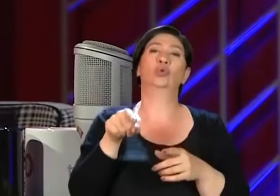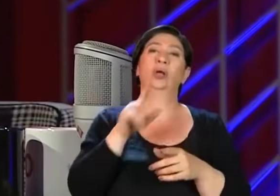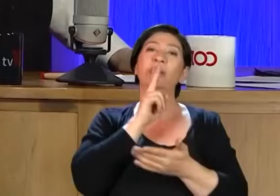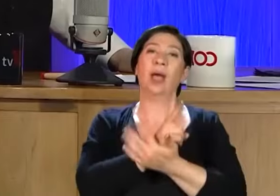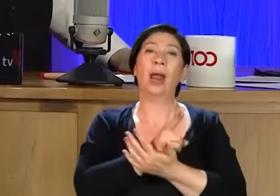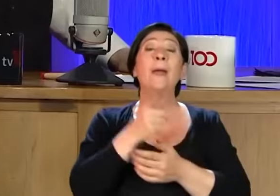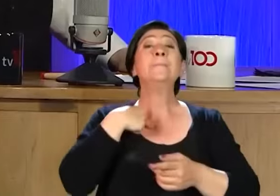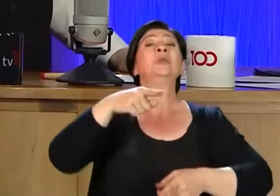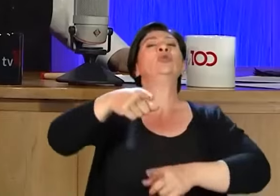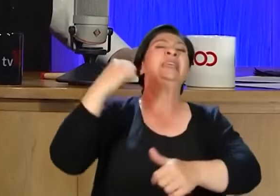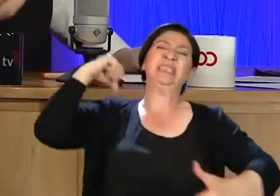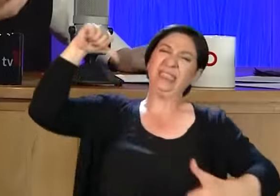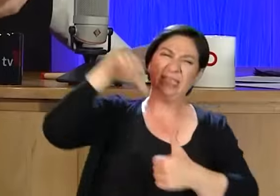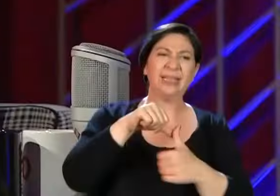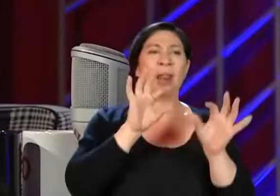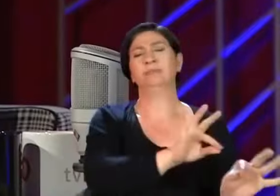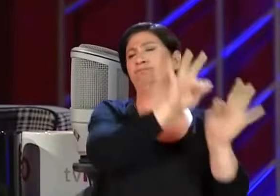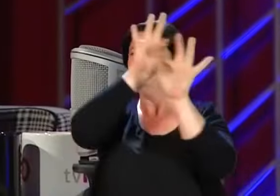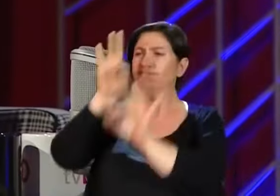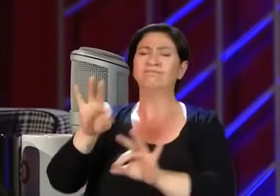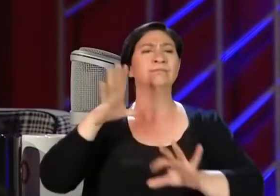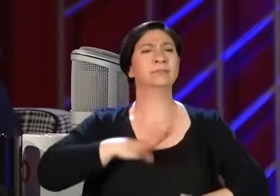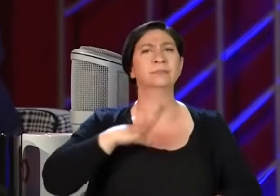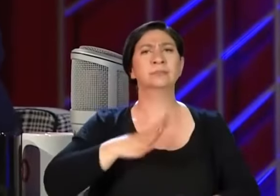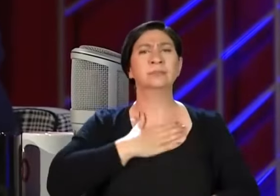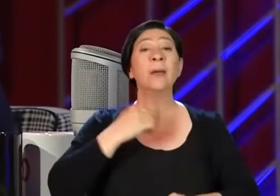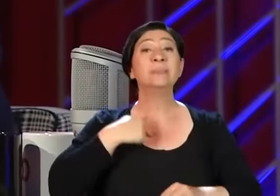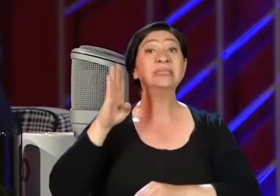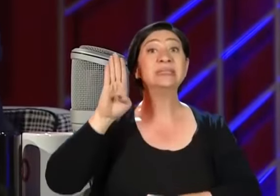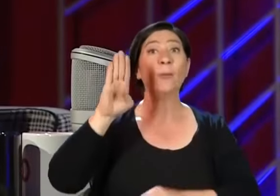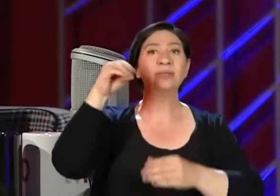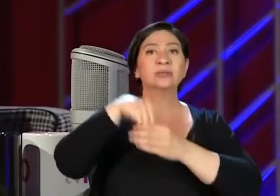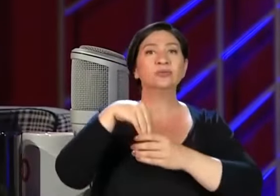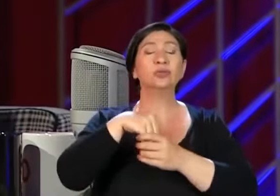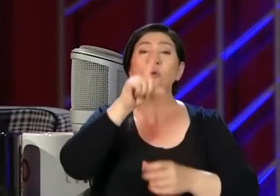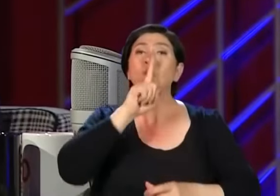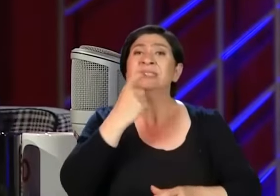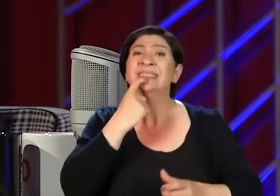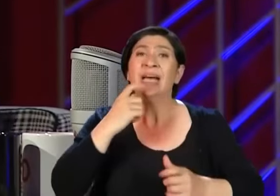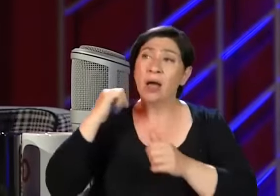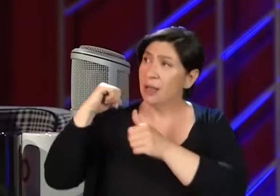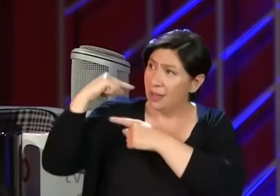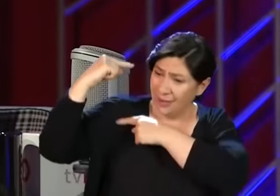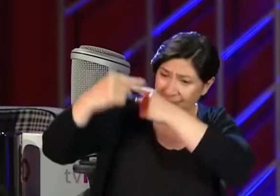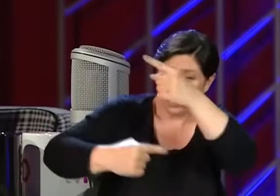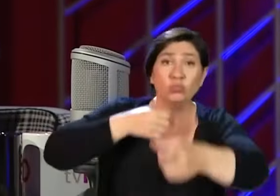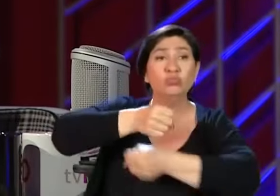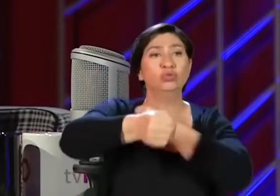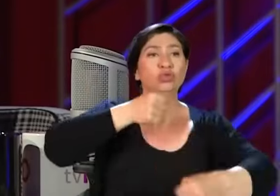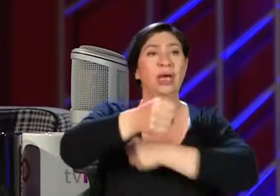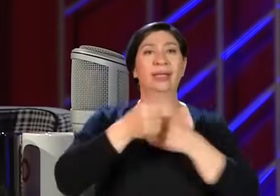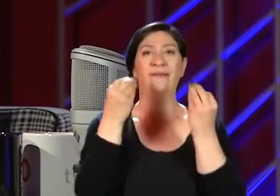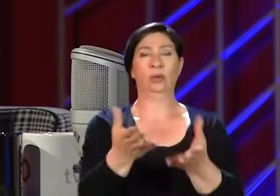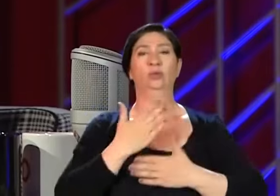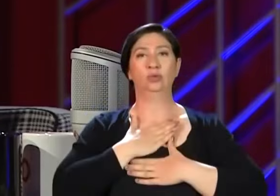karar. Biz onu yeniden yerine koyacağız. Çünkü biz demokrasi için 100 yılı aşkındır mücadele veren bir